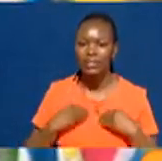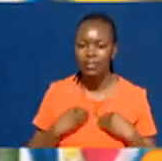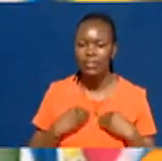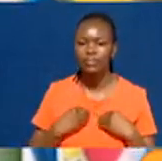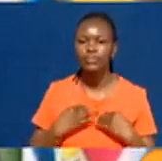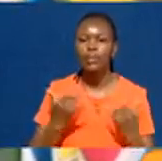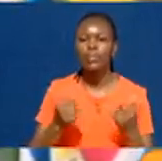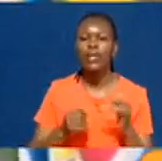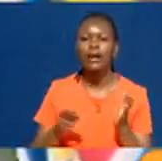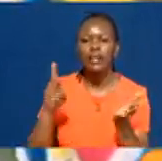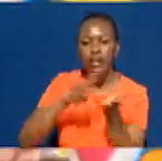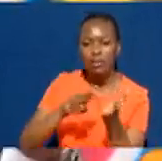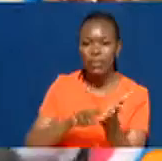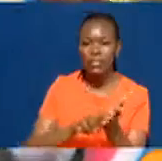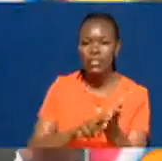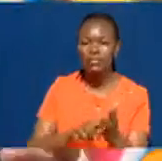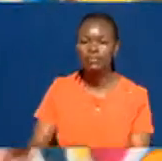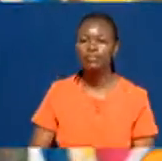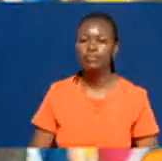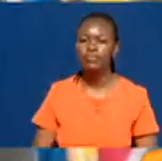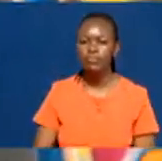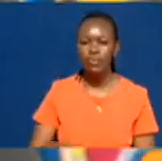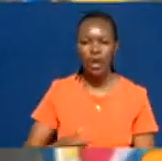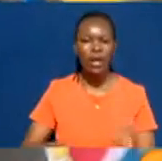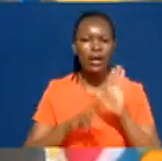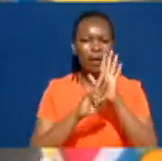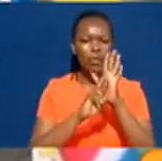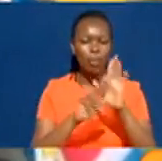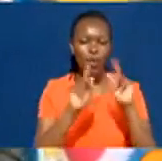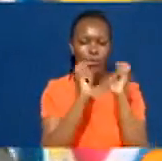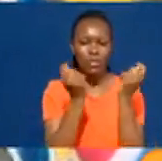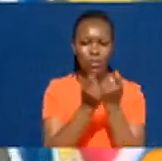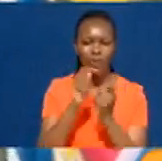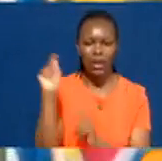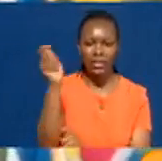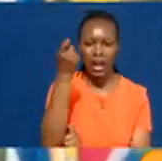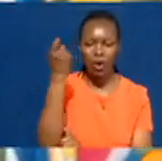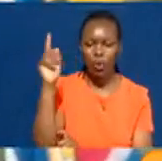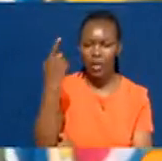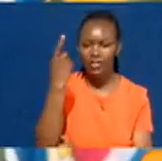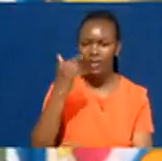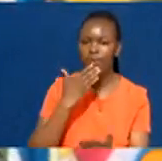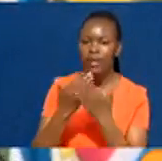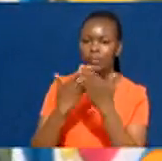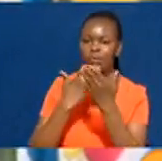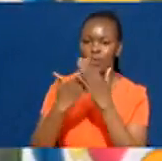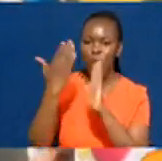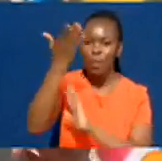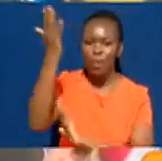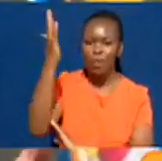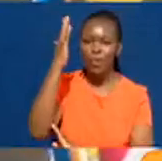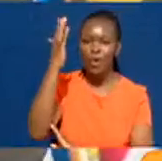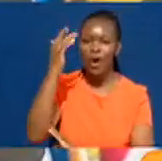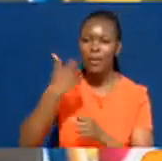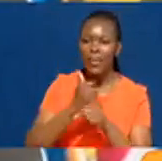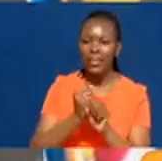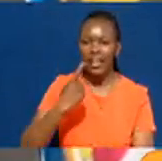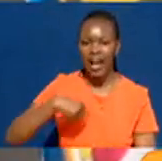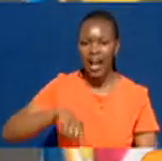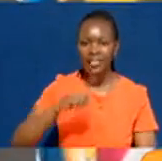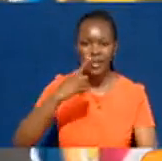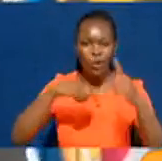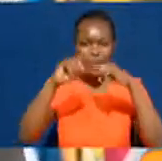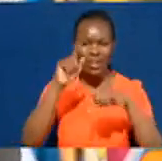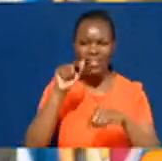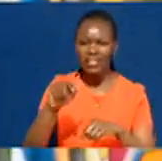Kenya Kwanza, tunamshukuru Mungu kwa sababu ya kutupatia ushindi. Ushindi si ya